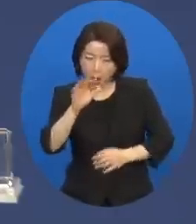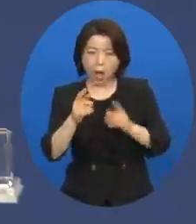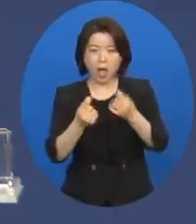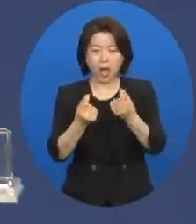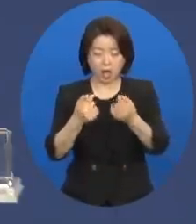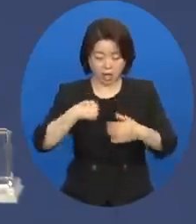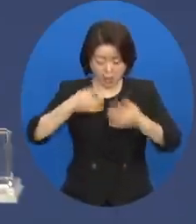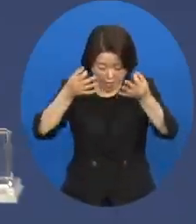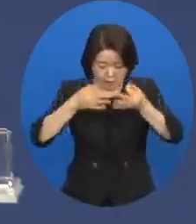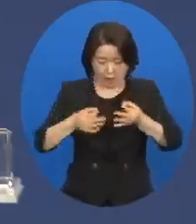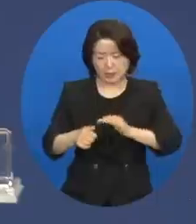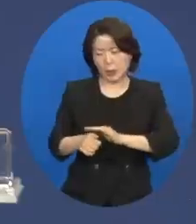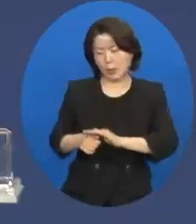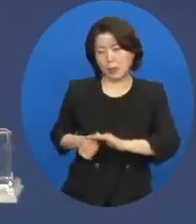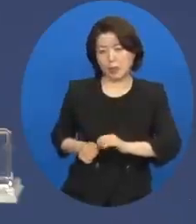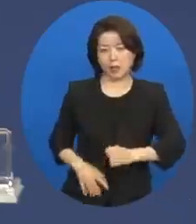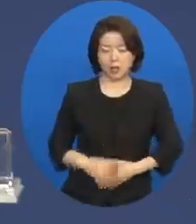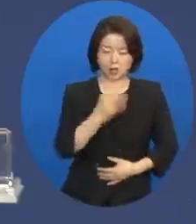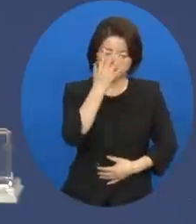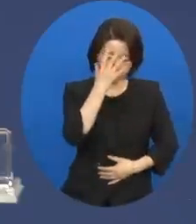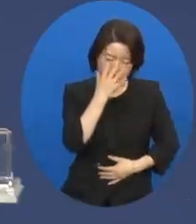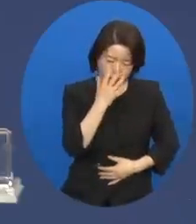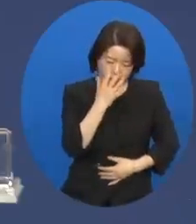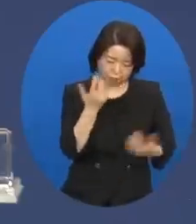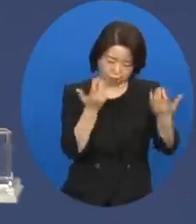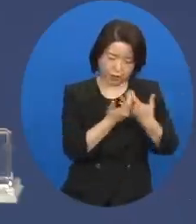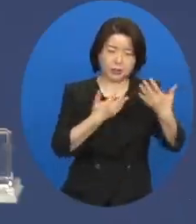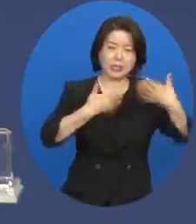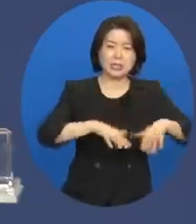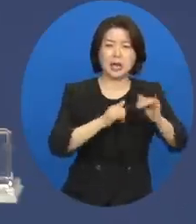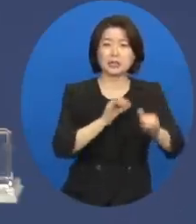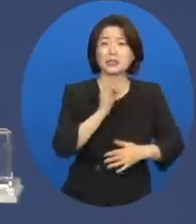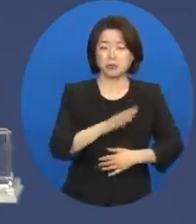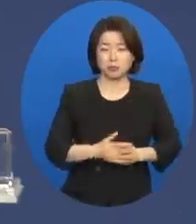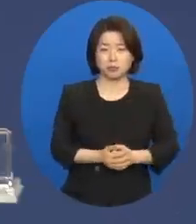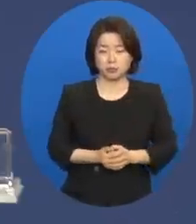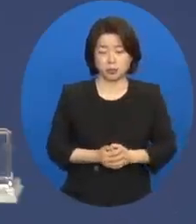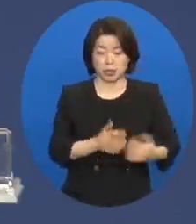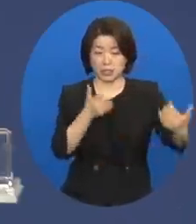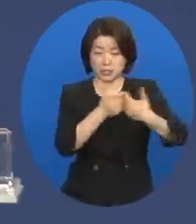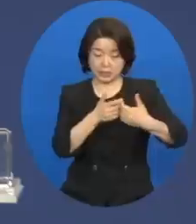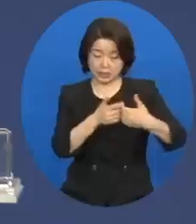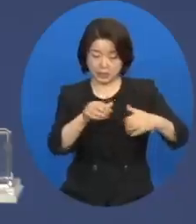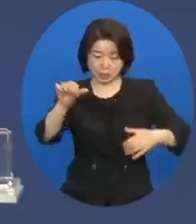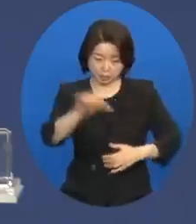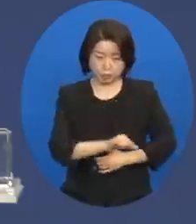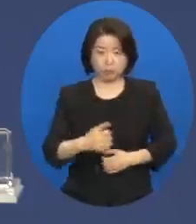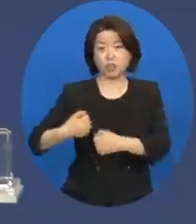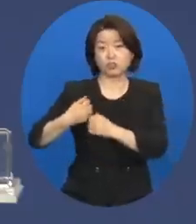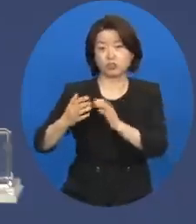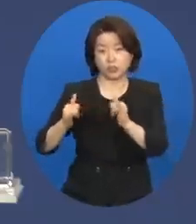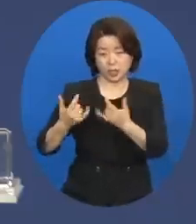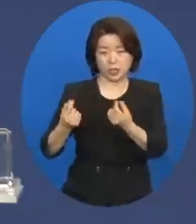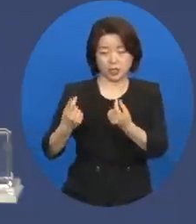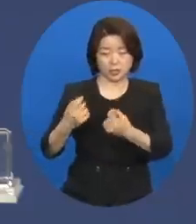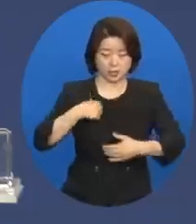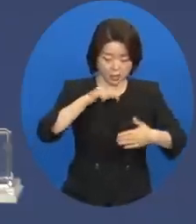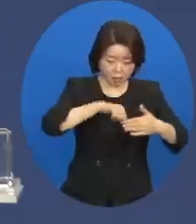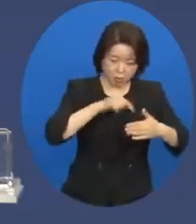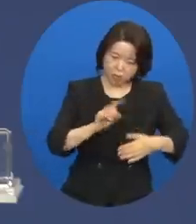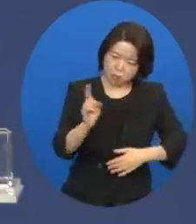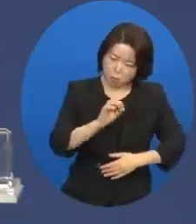비열하고 수심에 찬 약자에 불과한가? 패전한 군대 같은 내 속에 아직도 무엇이